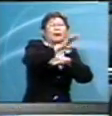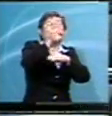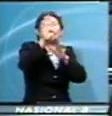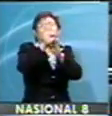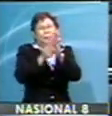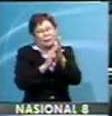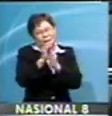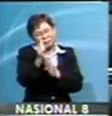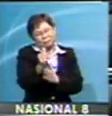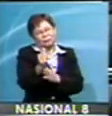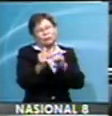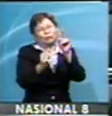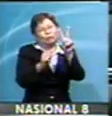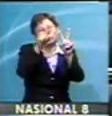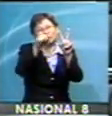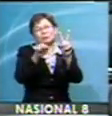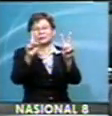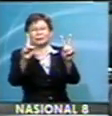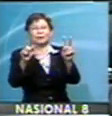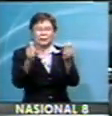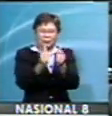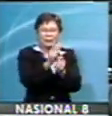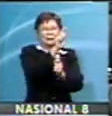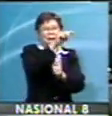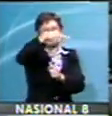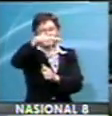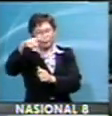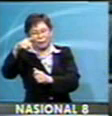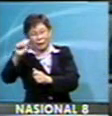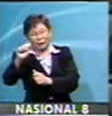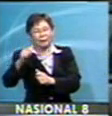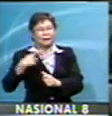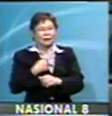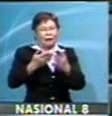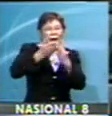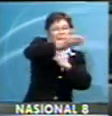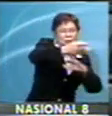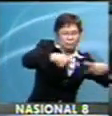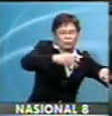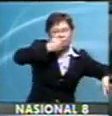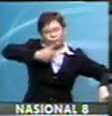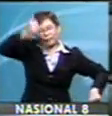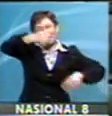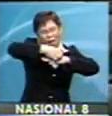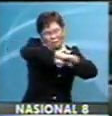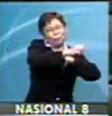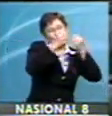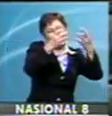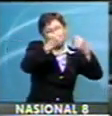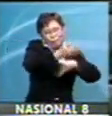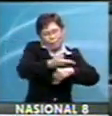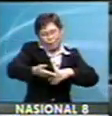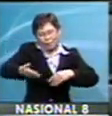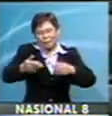jadi nisbah 21 jadi kita harap dengan TPP ini kita akan dapat akses pasaran lebih baik kita nak ekport lebih banyak komponen